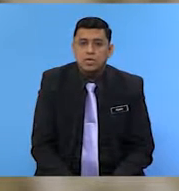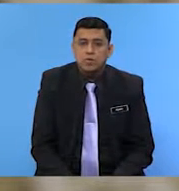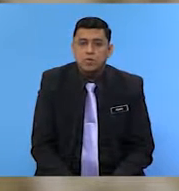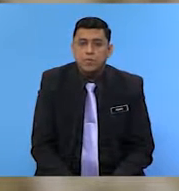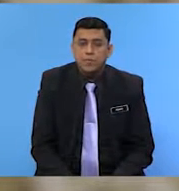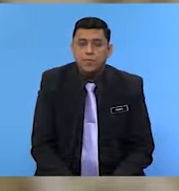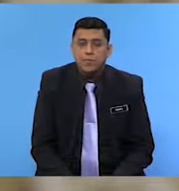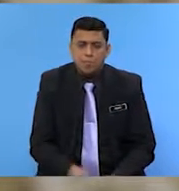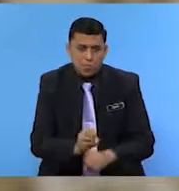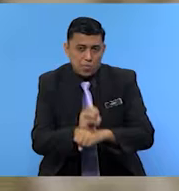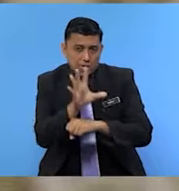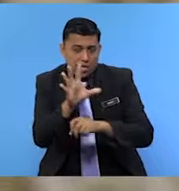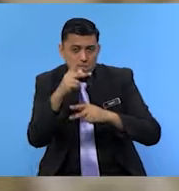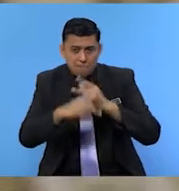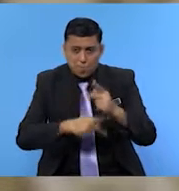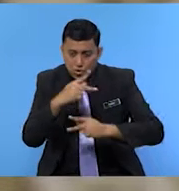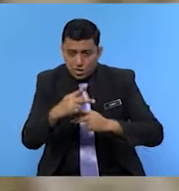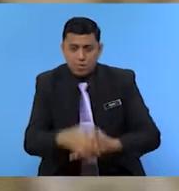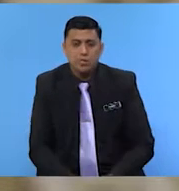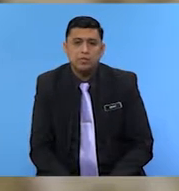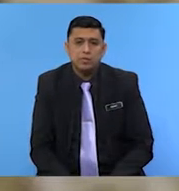adalah memaparkan program-program yang